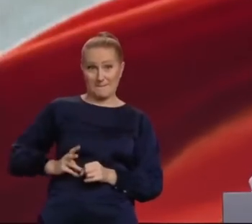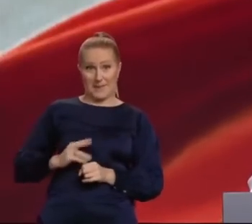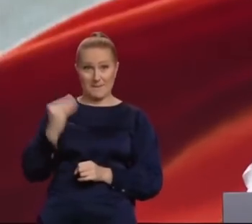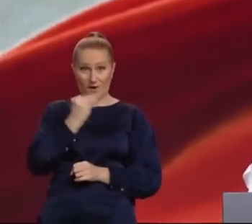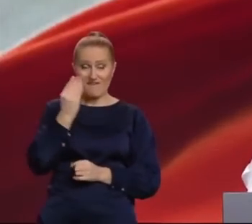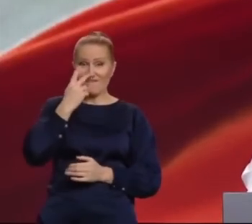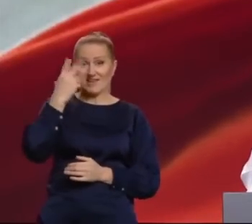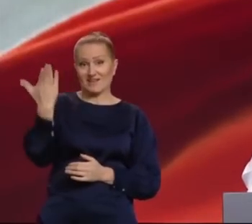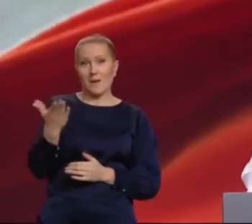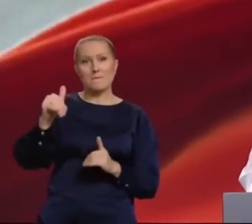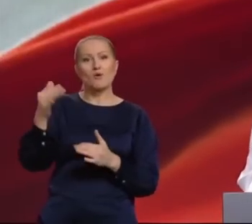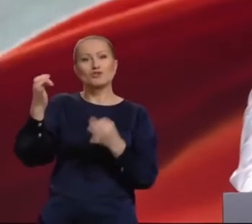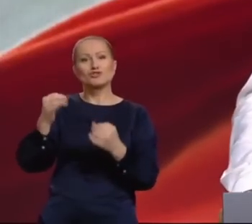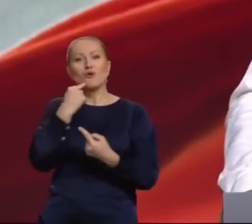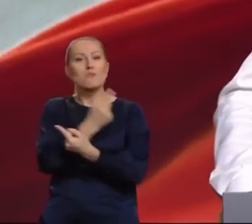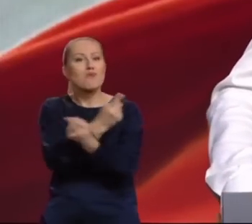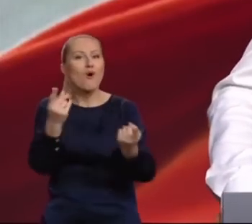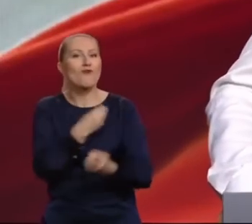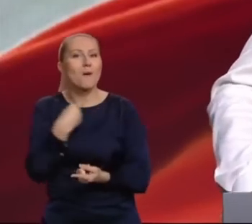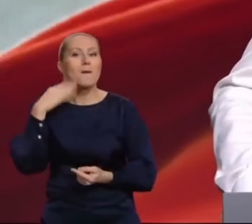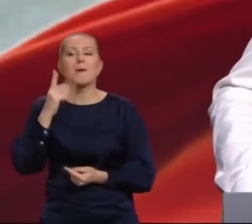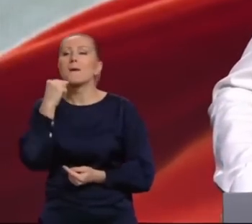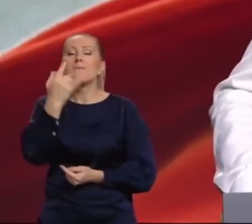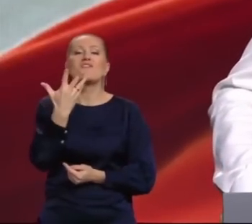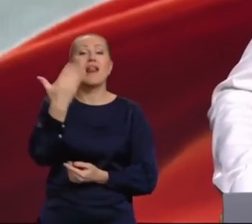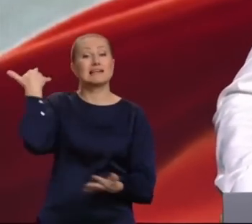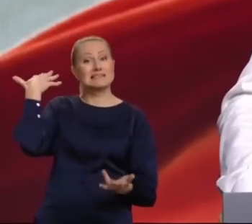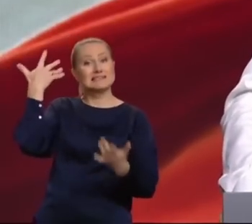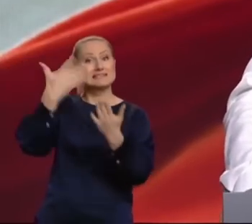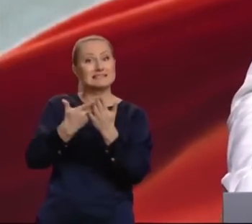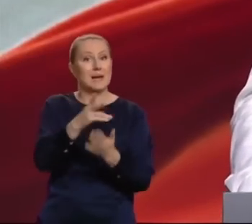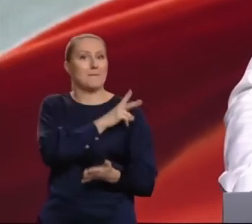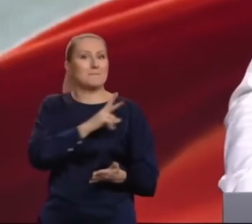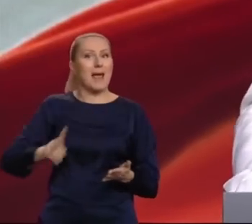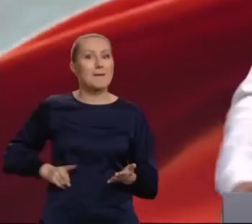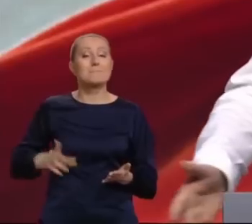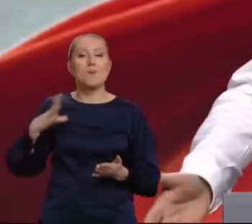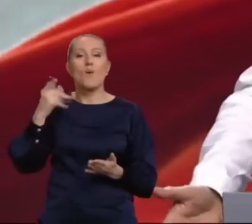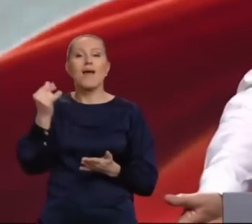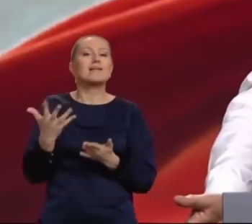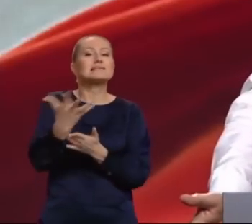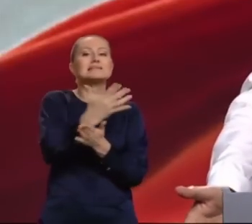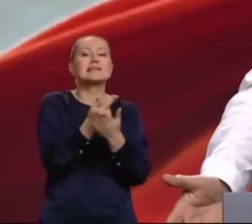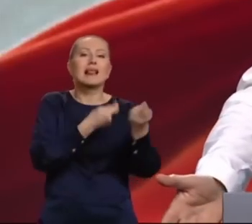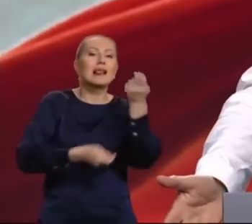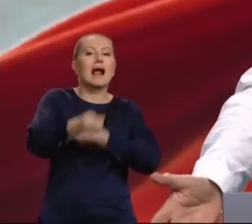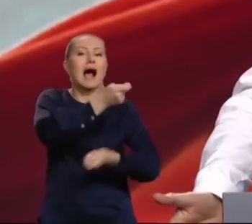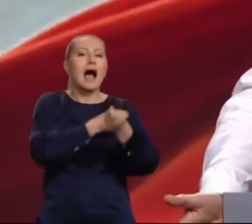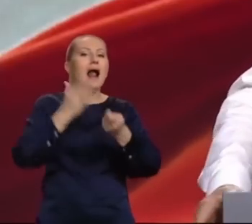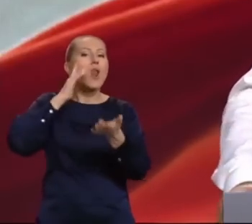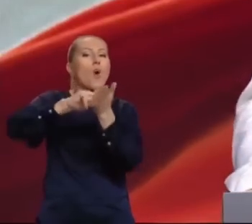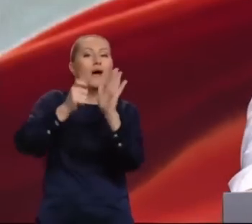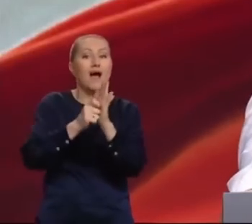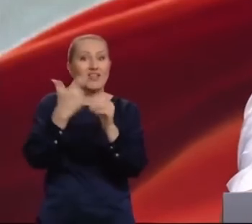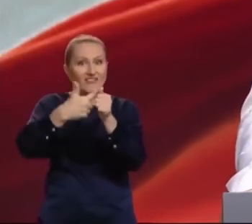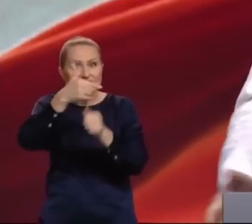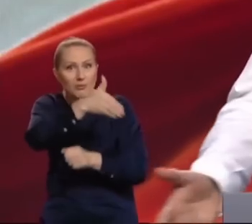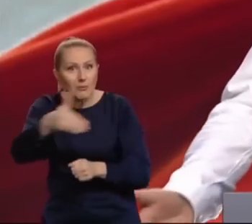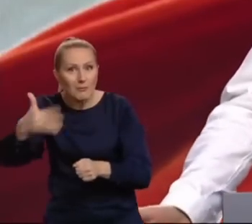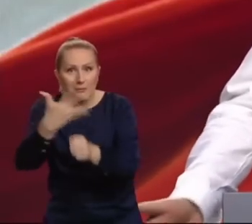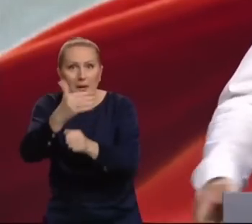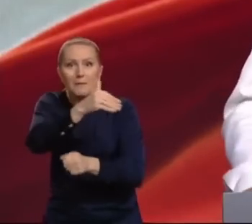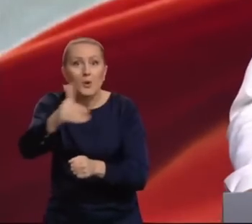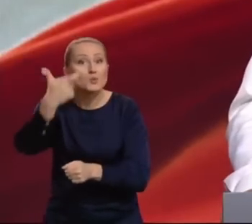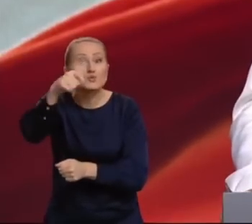panie Mateuszu, powie pan Polakom, ile pan zarobił w ciągu premierostwa na handlu nieruchomościami? 20 milionów, 50 milionów,